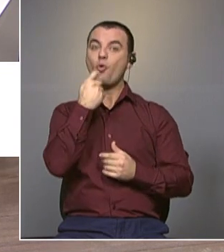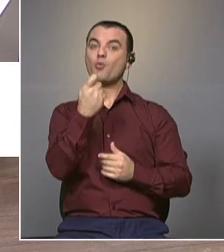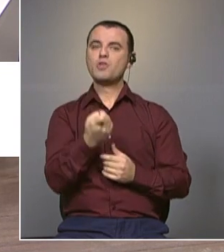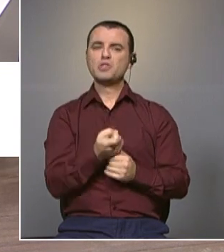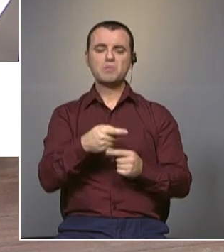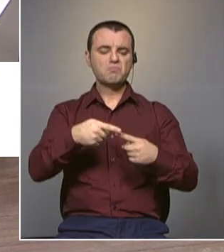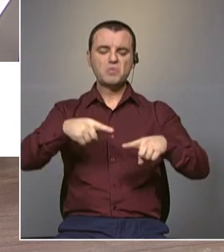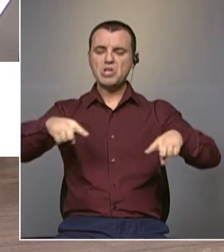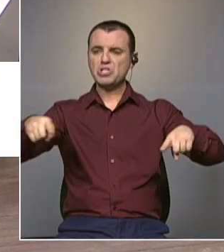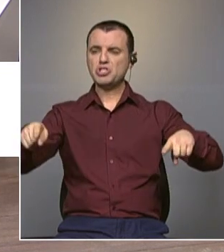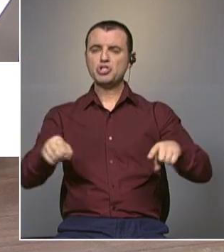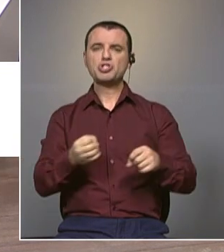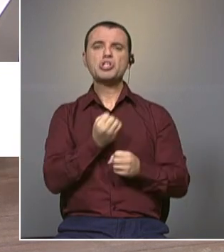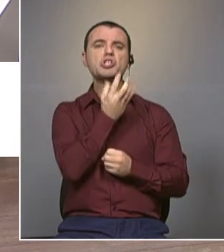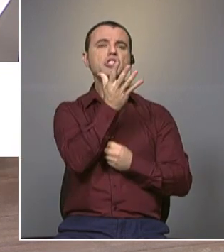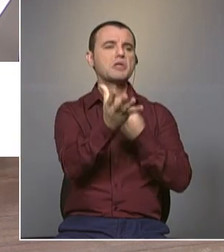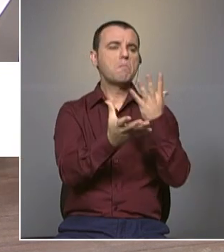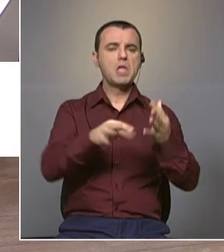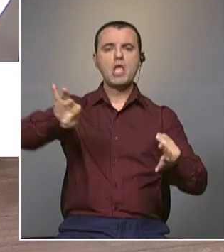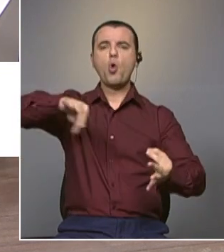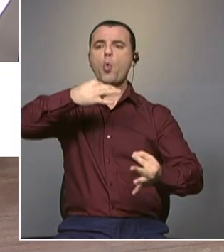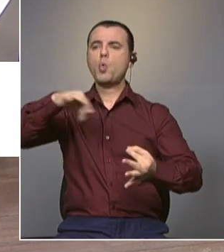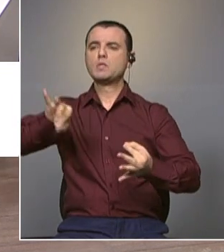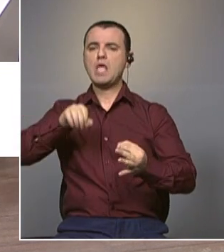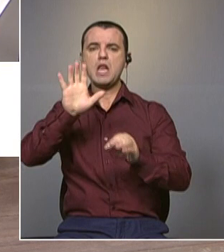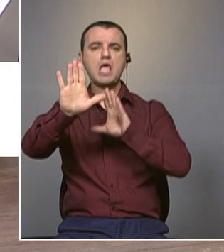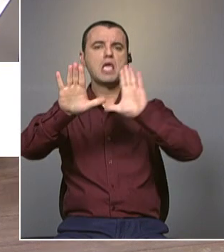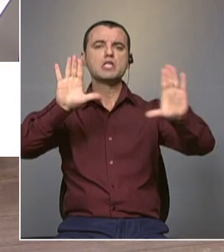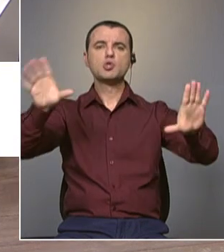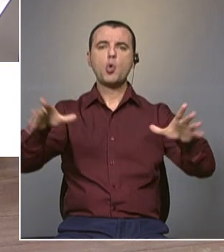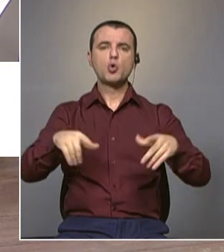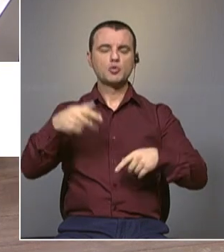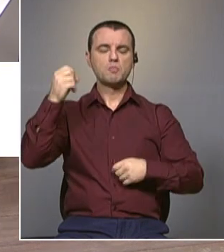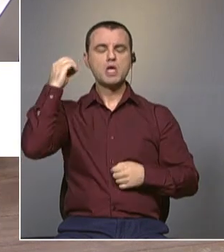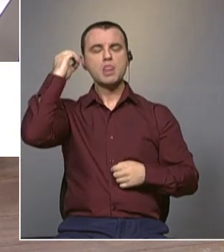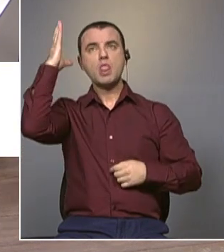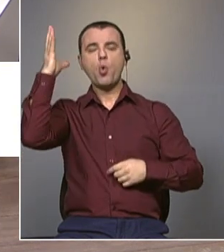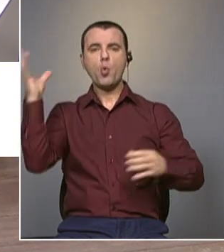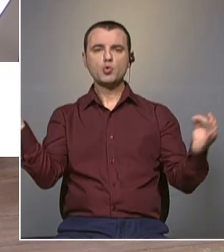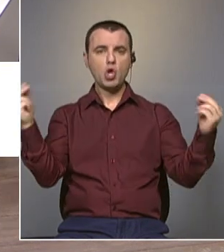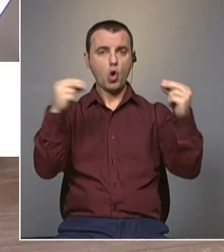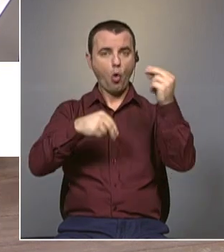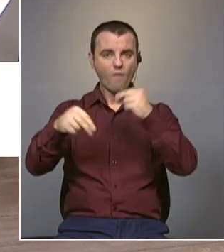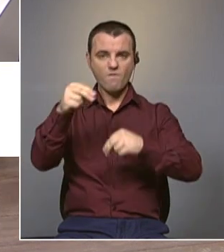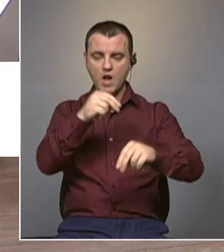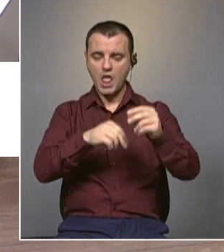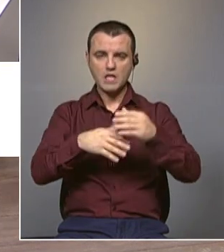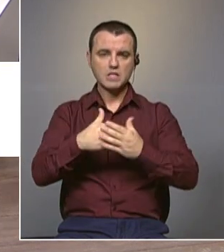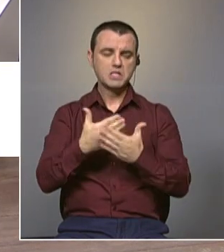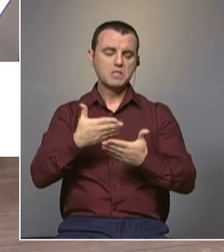разнообразни събития, концерти, изложби, научни конференции, летни училища и разнообразни